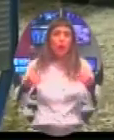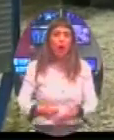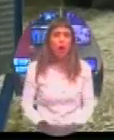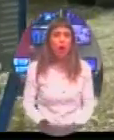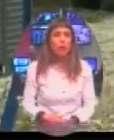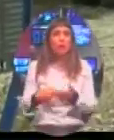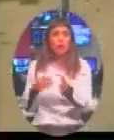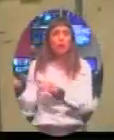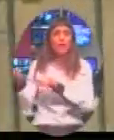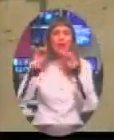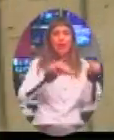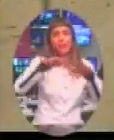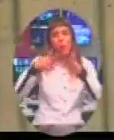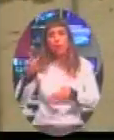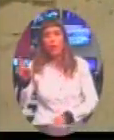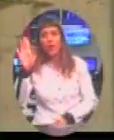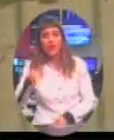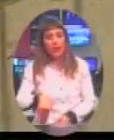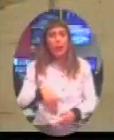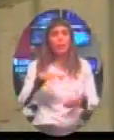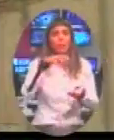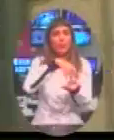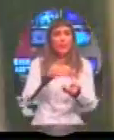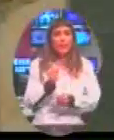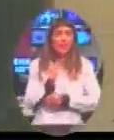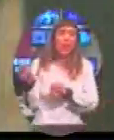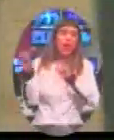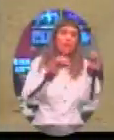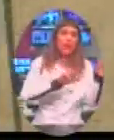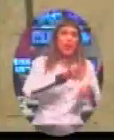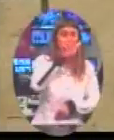הוולקני וכן בסיסי צהל הצפון, וכלים נוספים לעידוד כלכלה ותעסוקה לאזור.